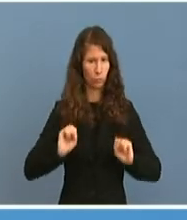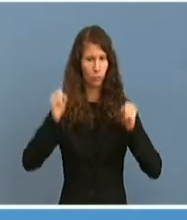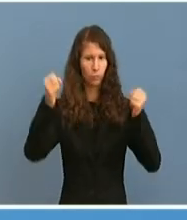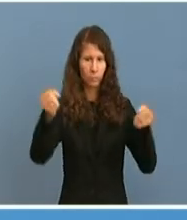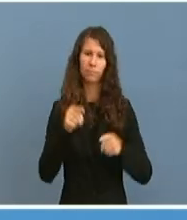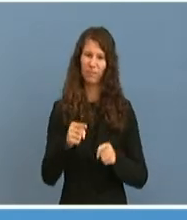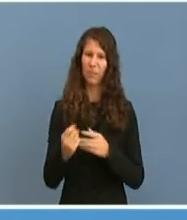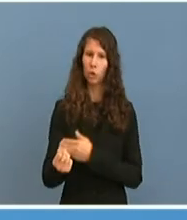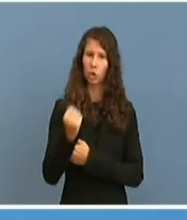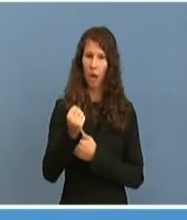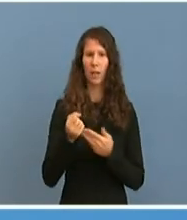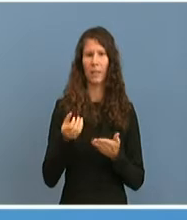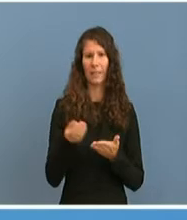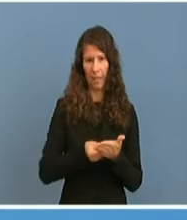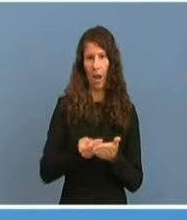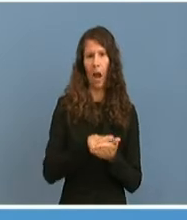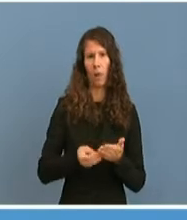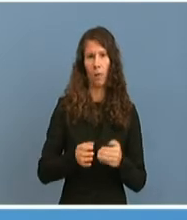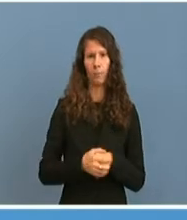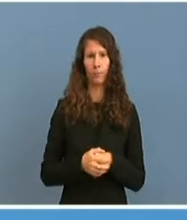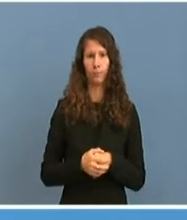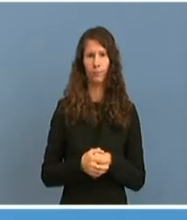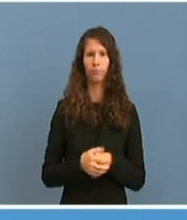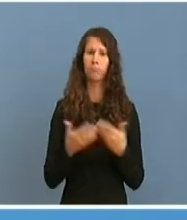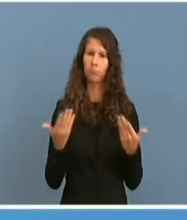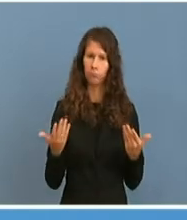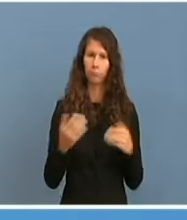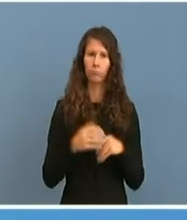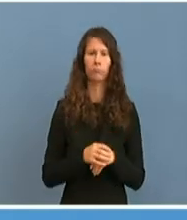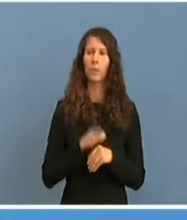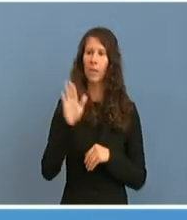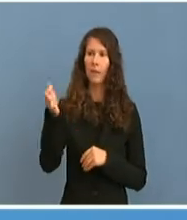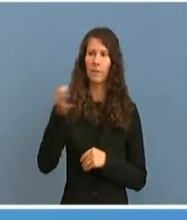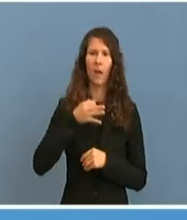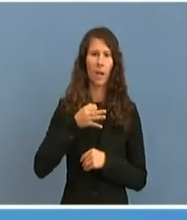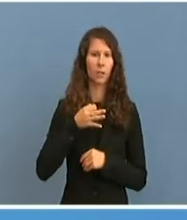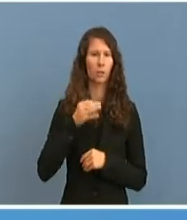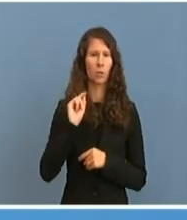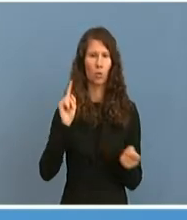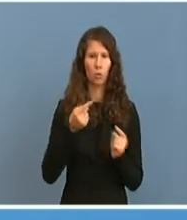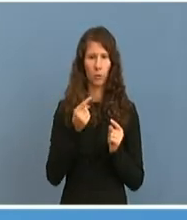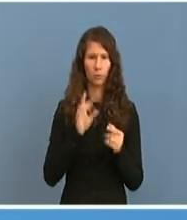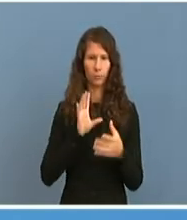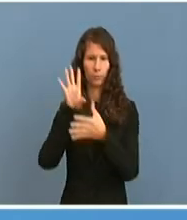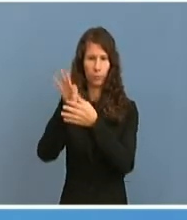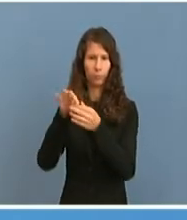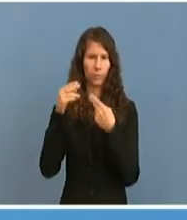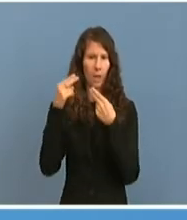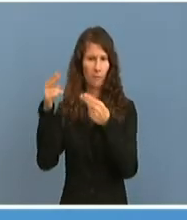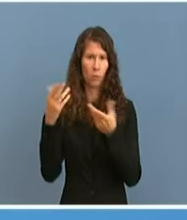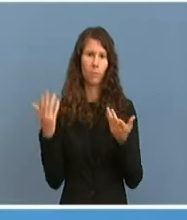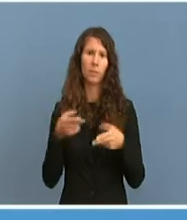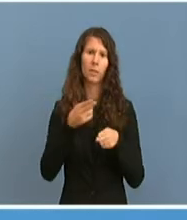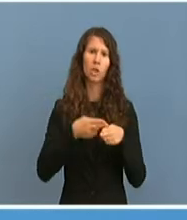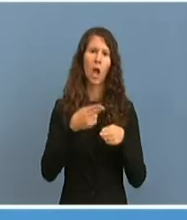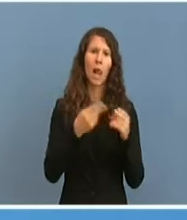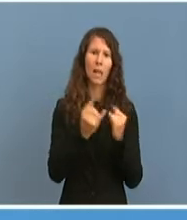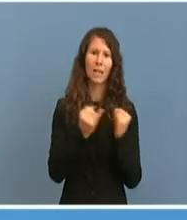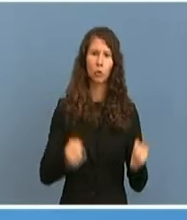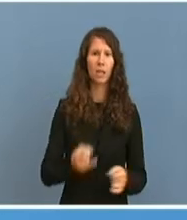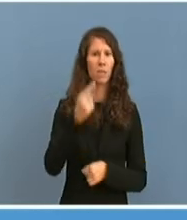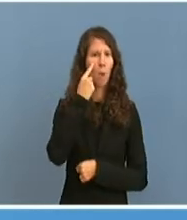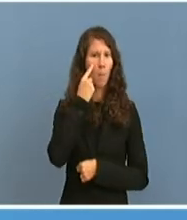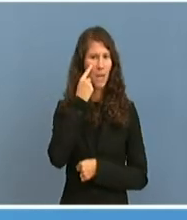Signal. Vielleicht noch zwei einordnende Worte zu Ihrer Frage. Es ist richtig, dass die Stahlindustrie sich aktuell in